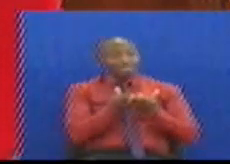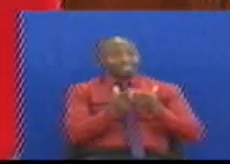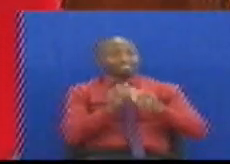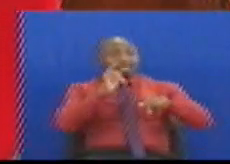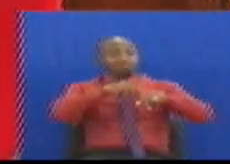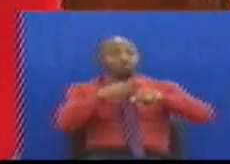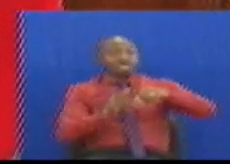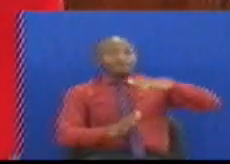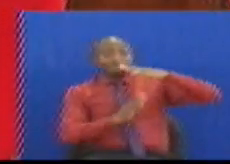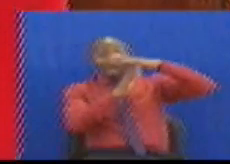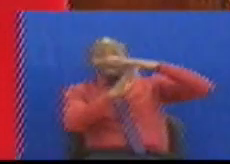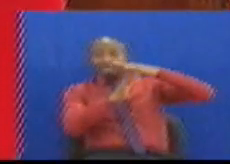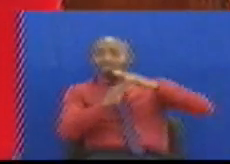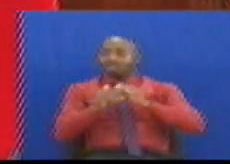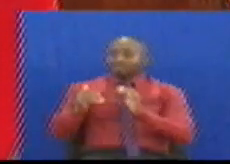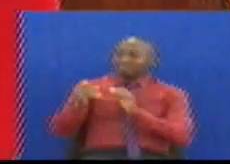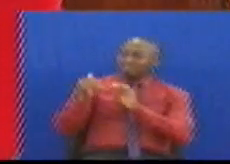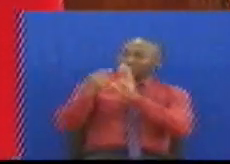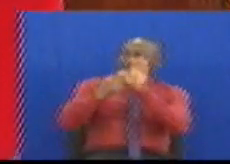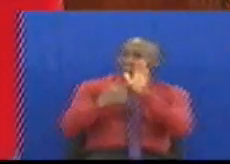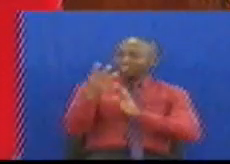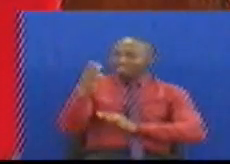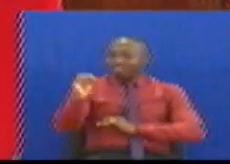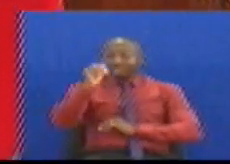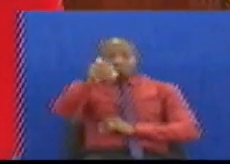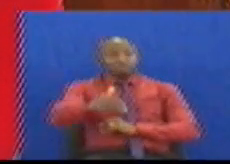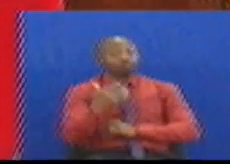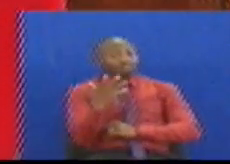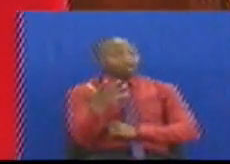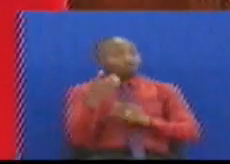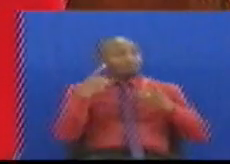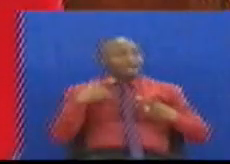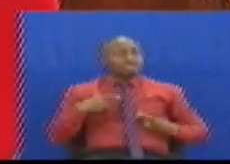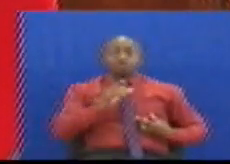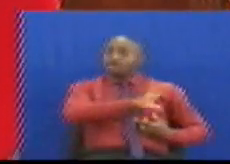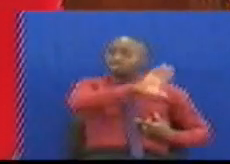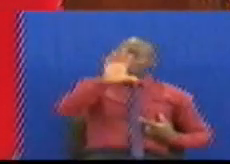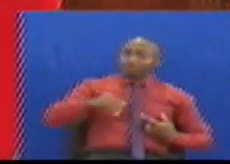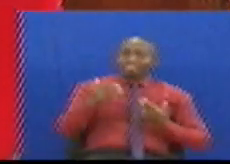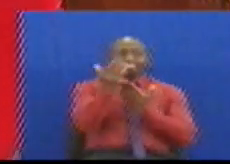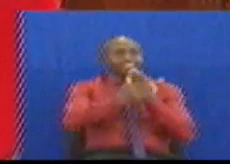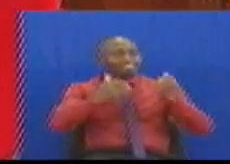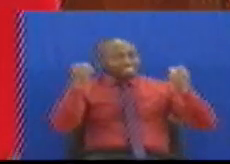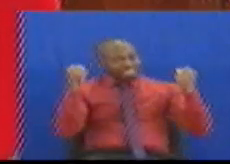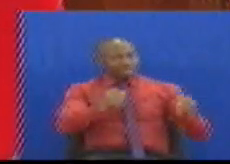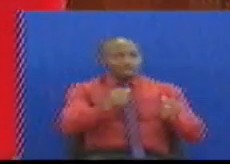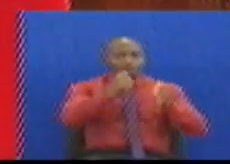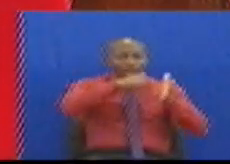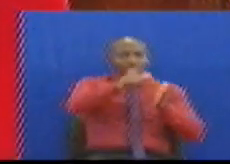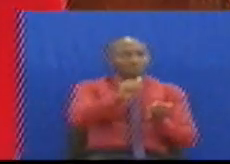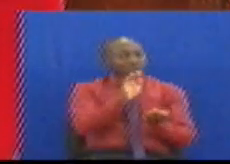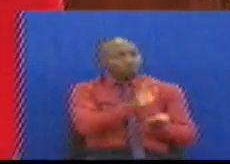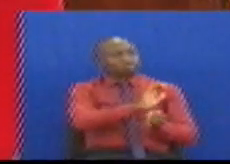tarehe 30 ya mwezi wa 5, madiwani nchi nzima wao wamelipwa vile viporo vyao vya posho